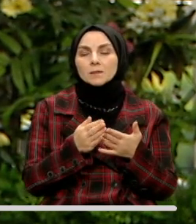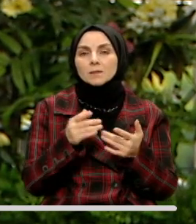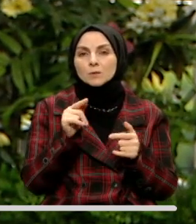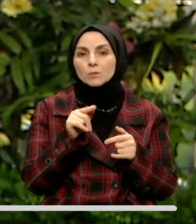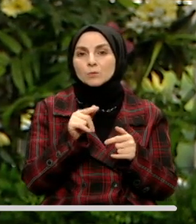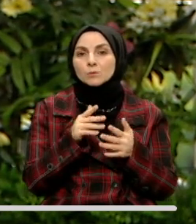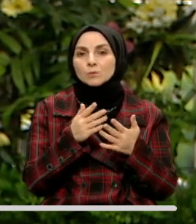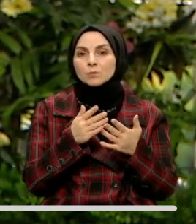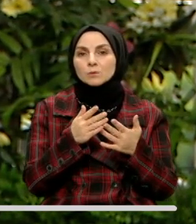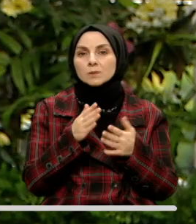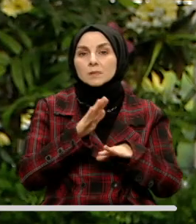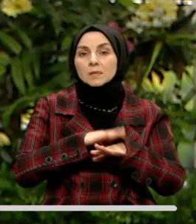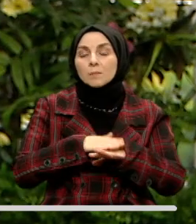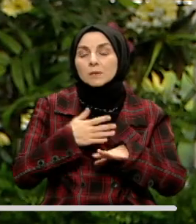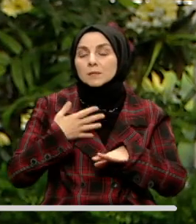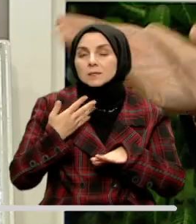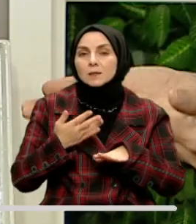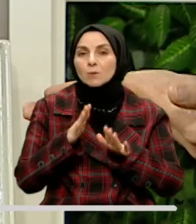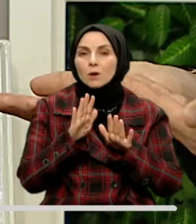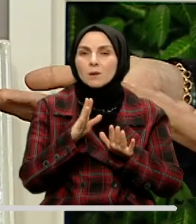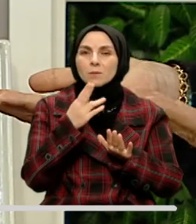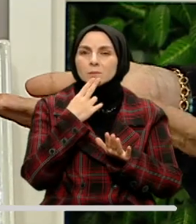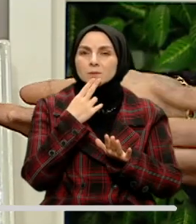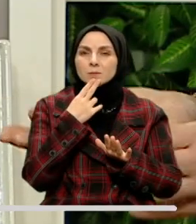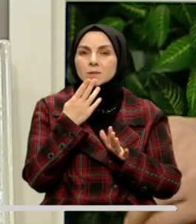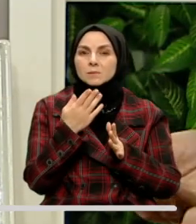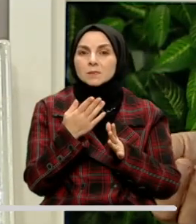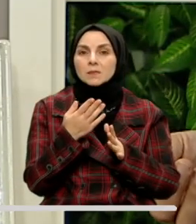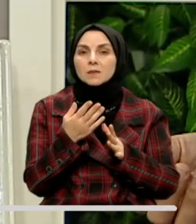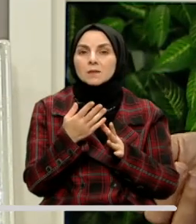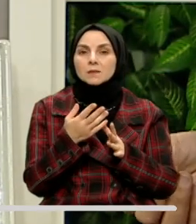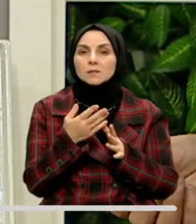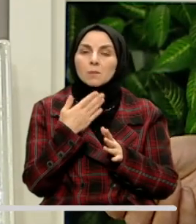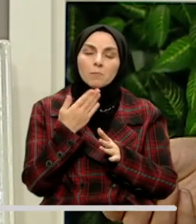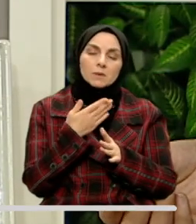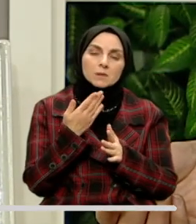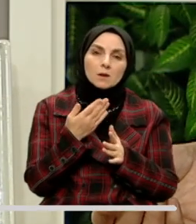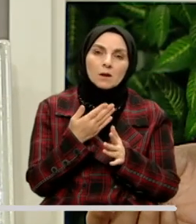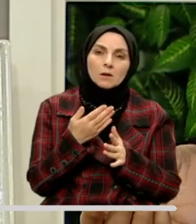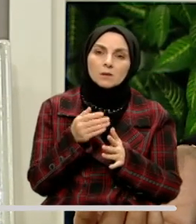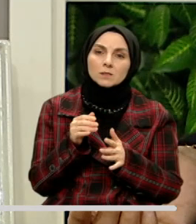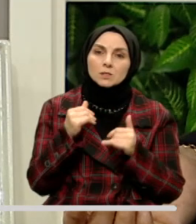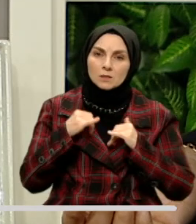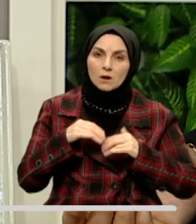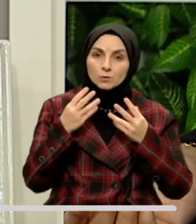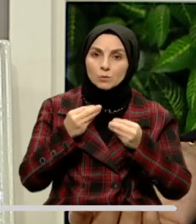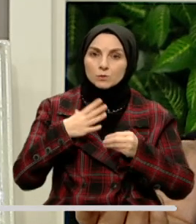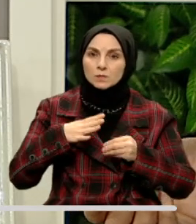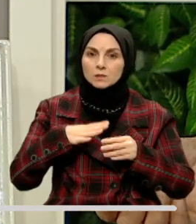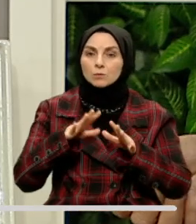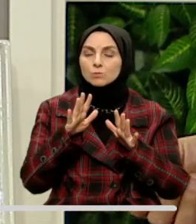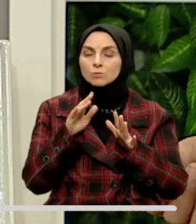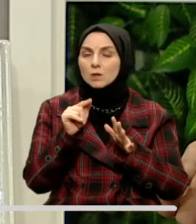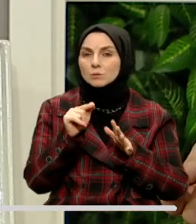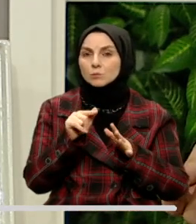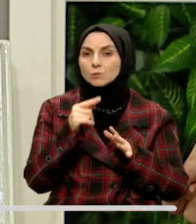babanın sözüne gitsin, hayır. Bizim kızımız da yaşasınlar istiyoruz aslında bazen ama bahsettiğiniz şey de hani çokça yaşanan bir şey